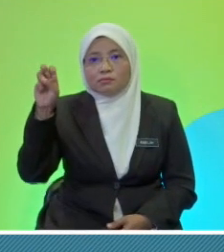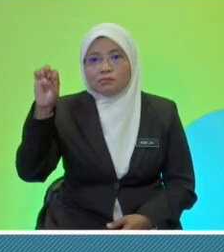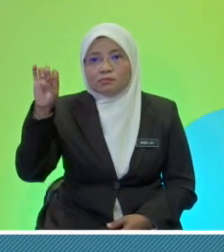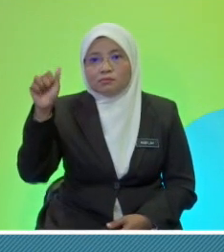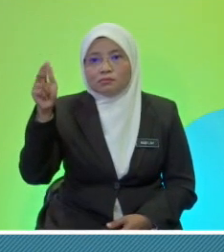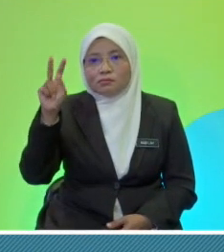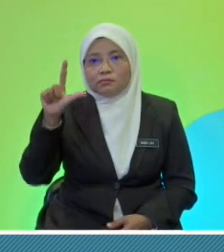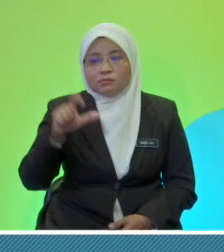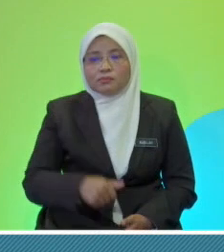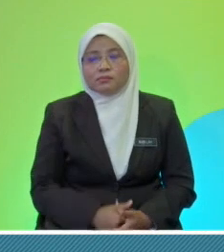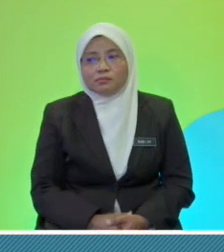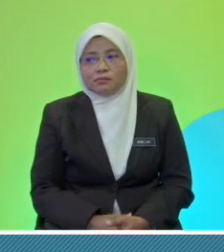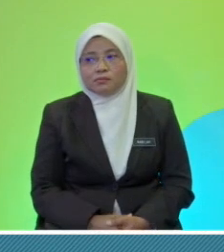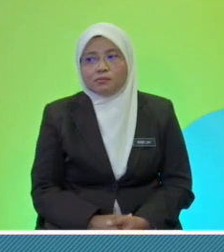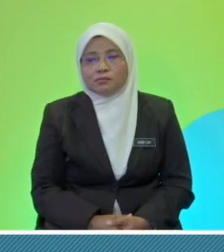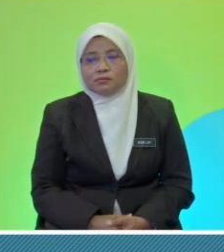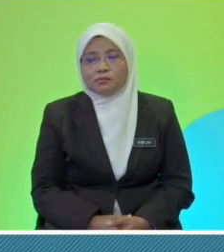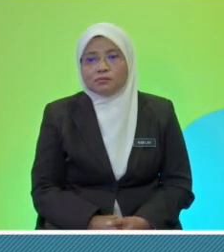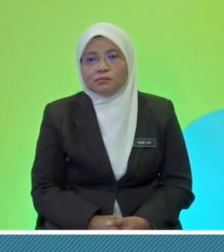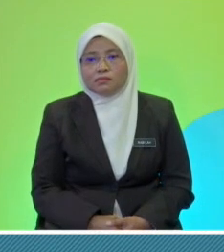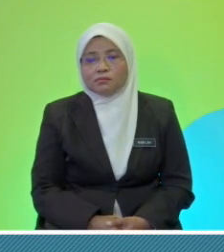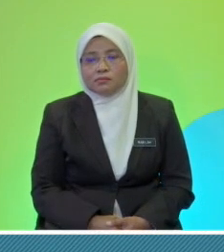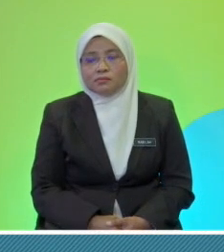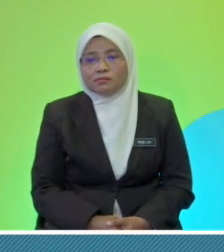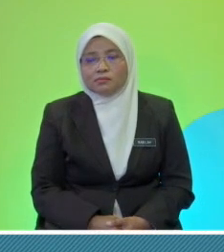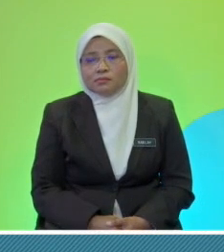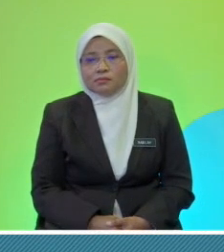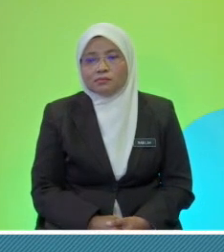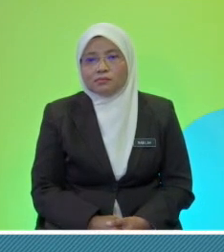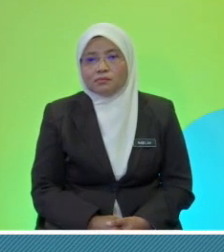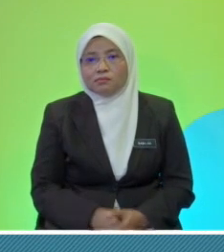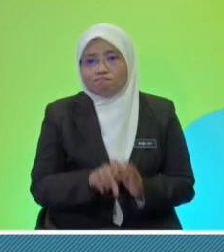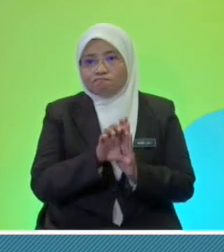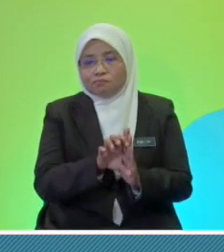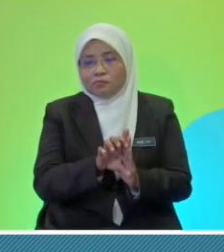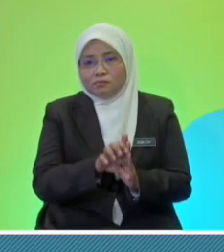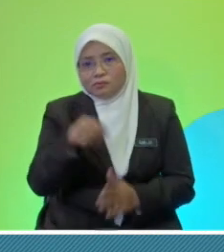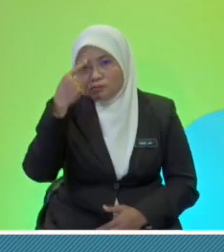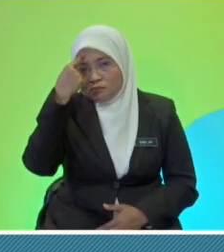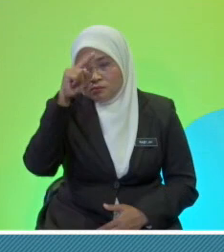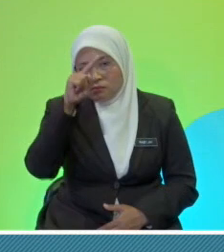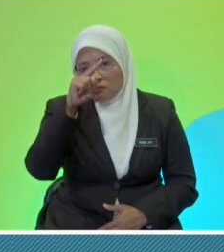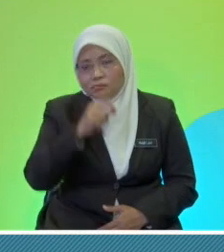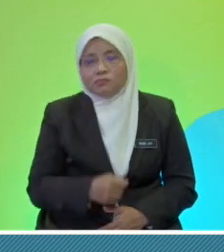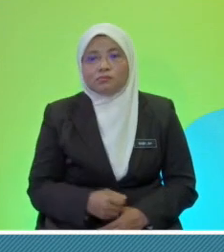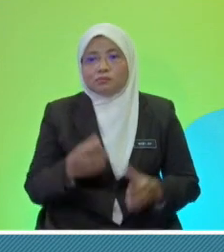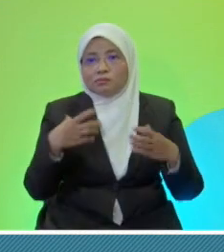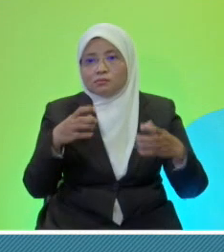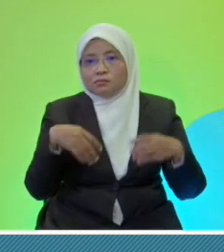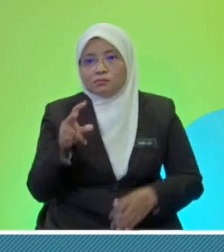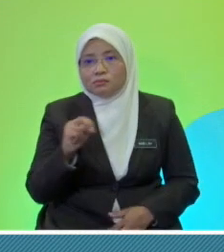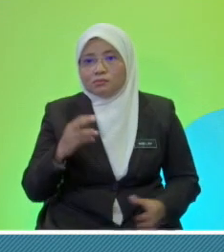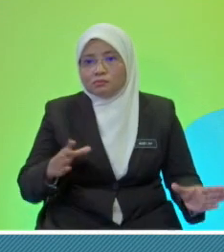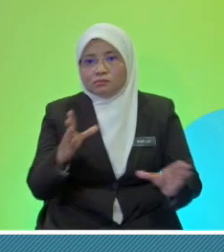tumbuhan tadi dulu 2 tahun 3 tahun baru kita dapat AC sekarang ini tak sampai setahun Bu kita tidak dapat itu adalah salah satu